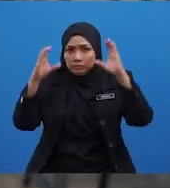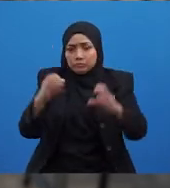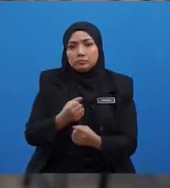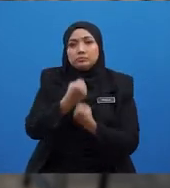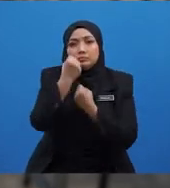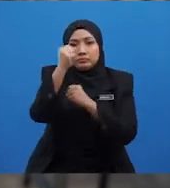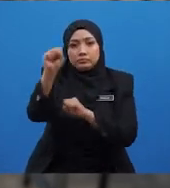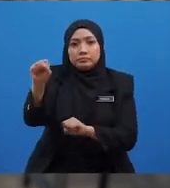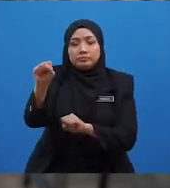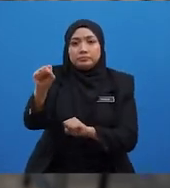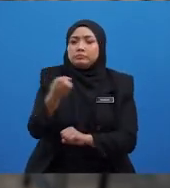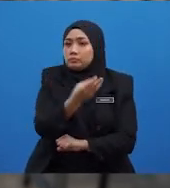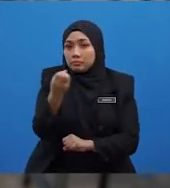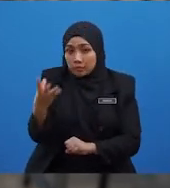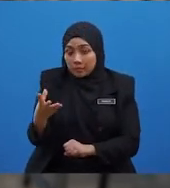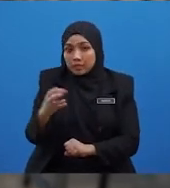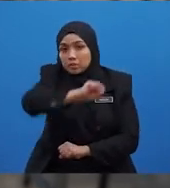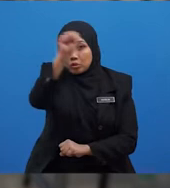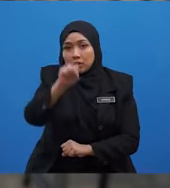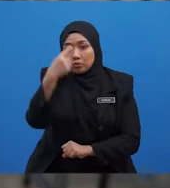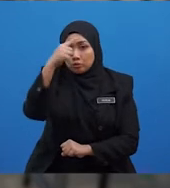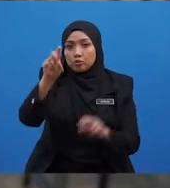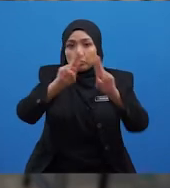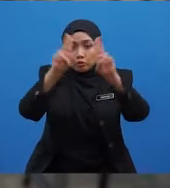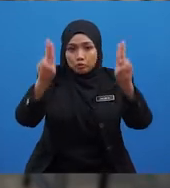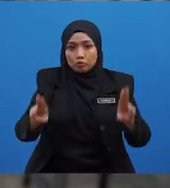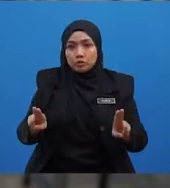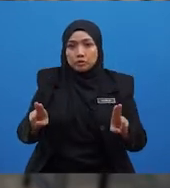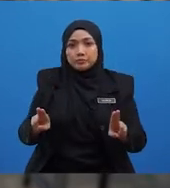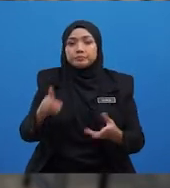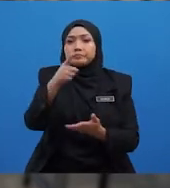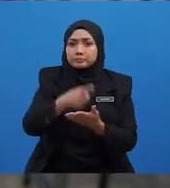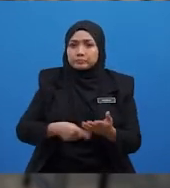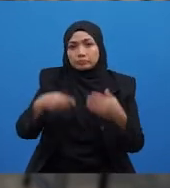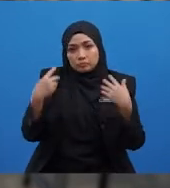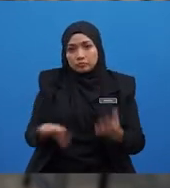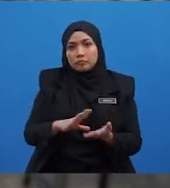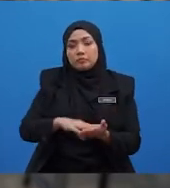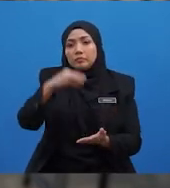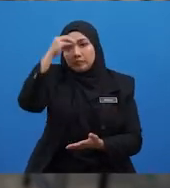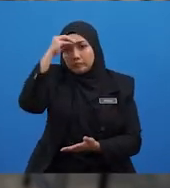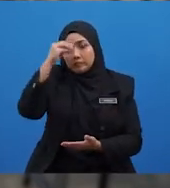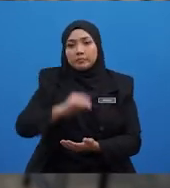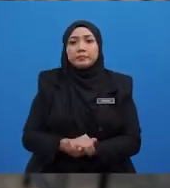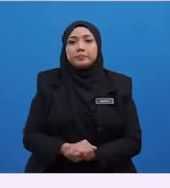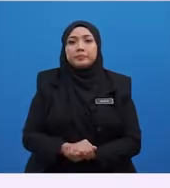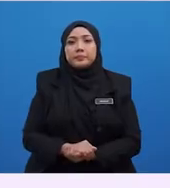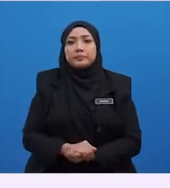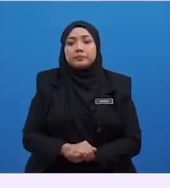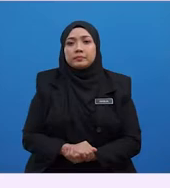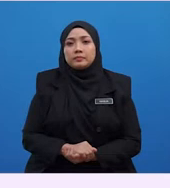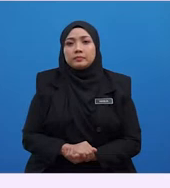Cikgu sediakan beberapa soalan untuk menguji apa yang kamu telah pelajari.